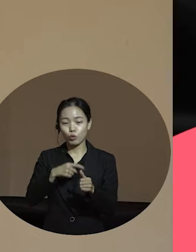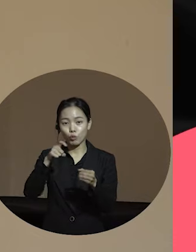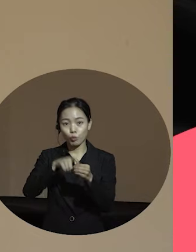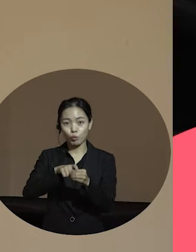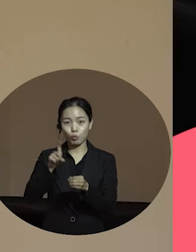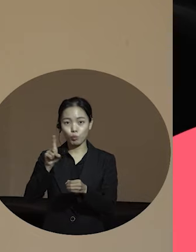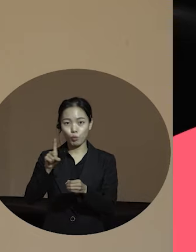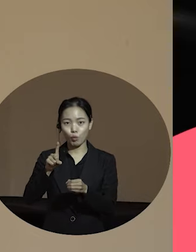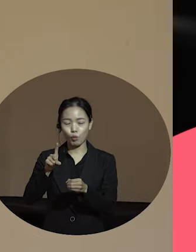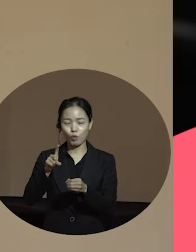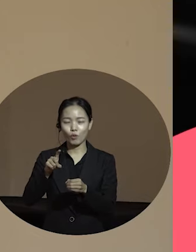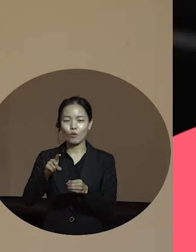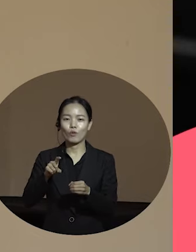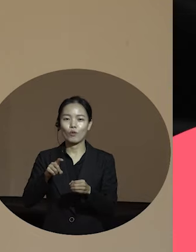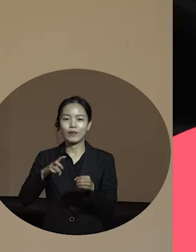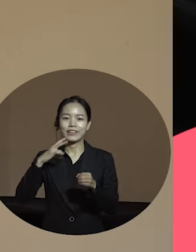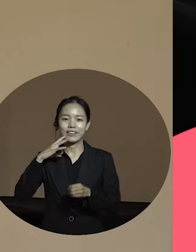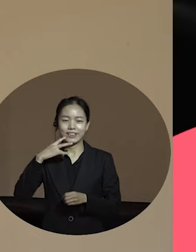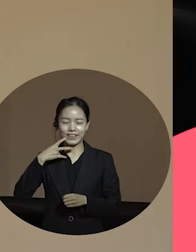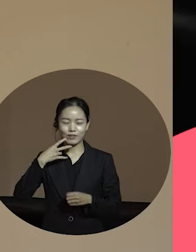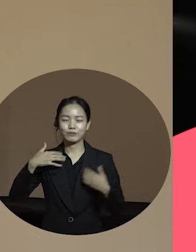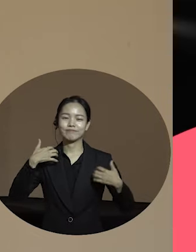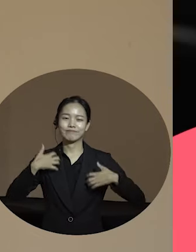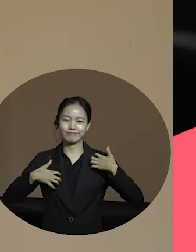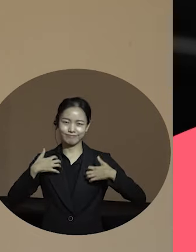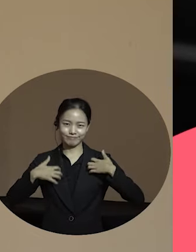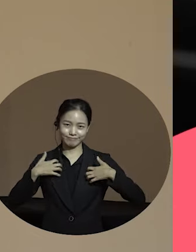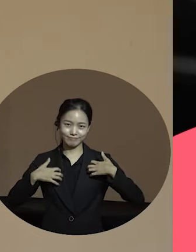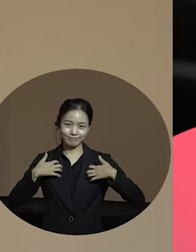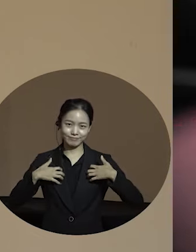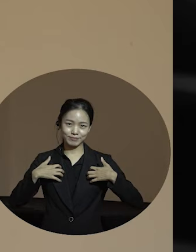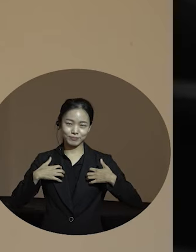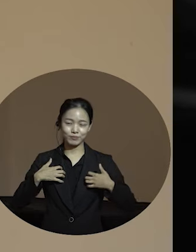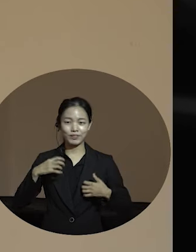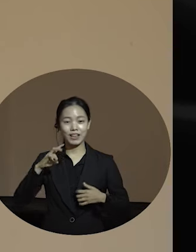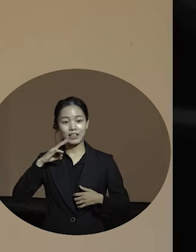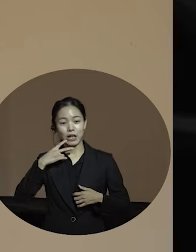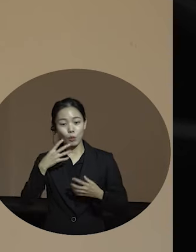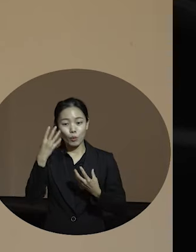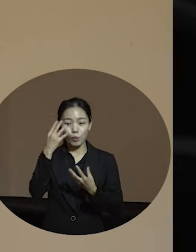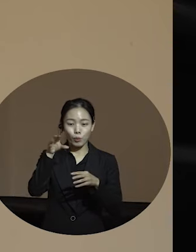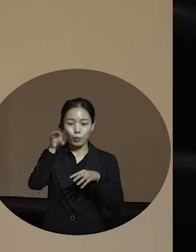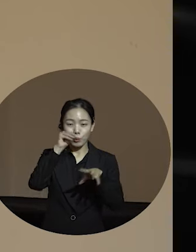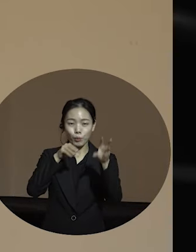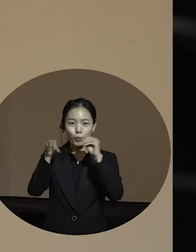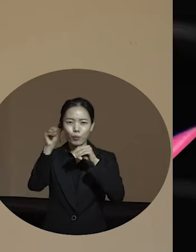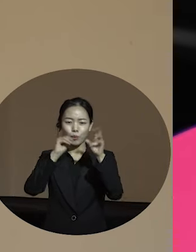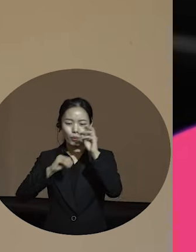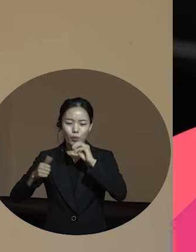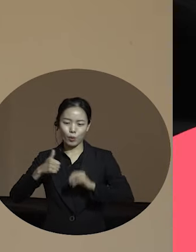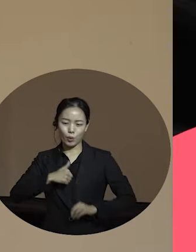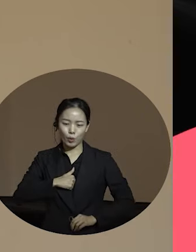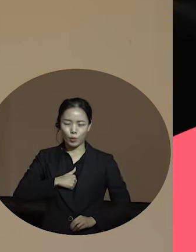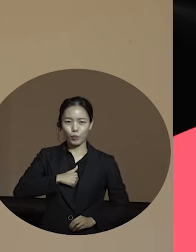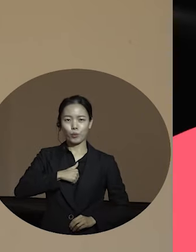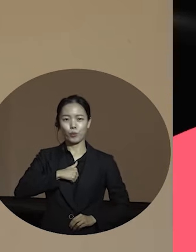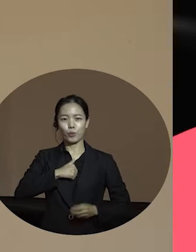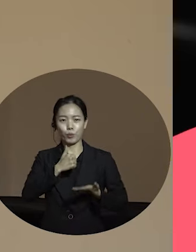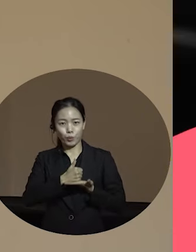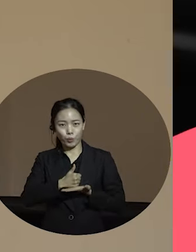예술을 향유하는 것입니다. 예술을 접하고 자기를 표현하면서 자아를 발견하는 것,